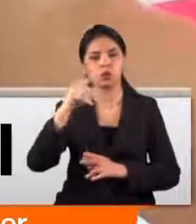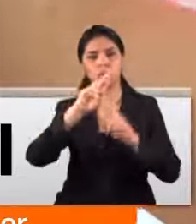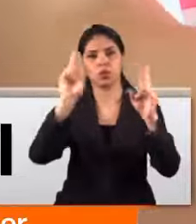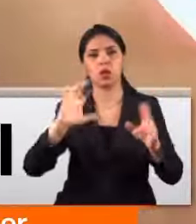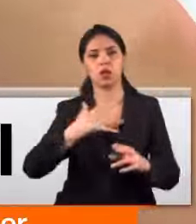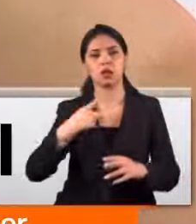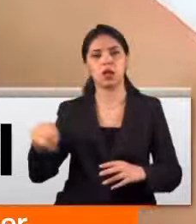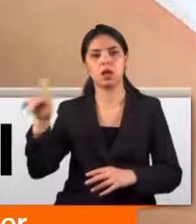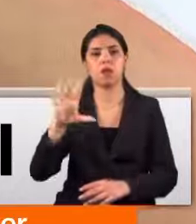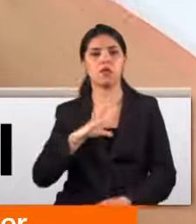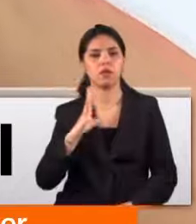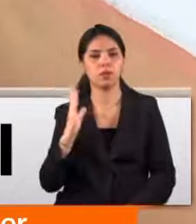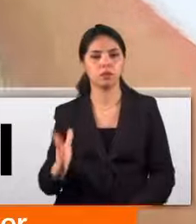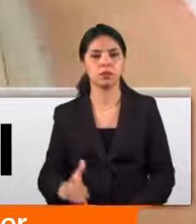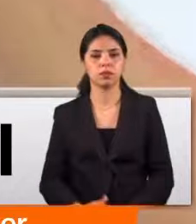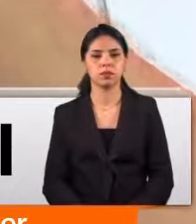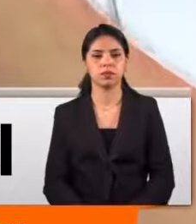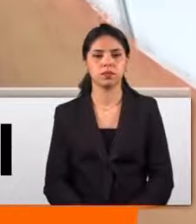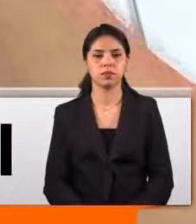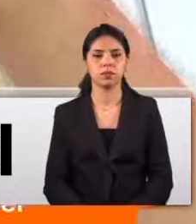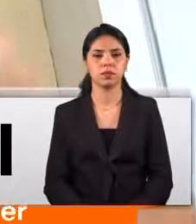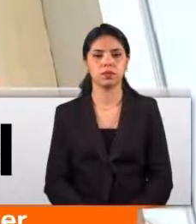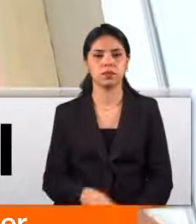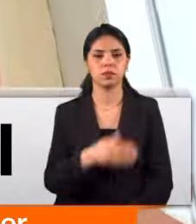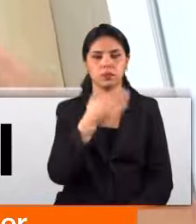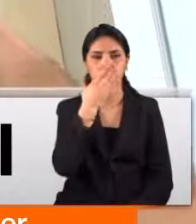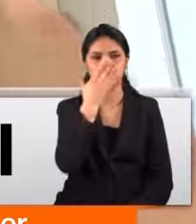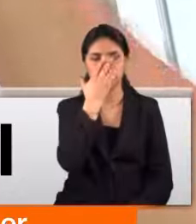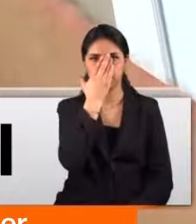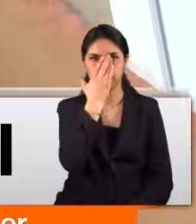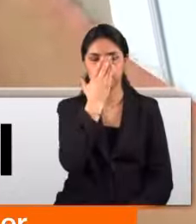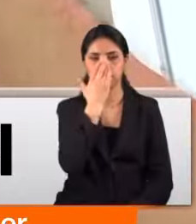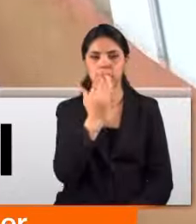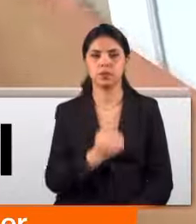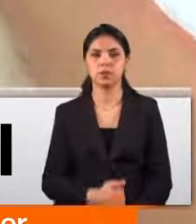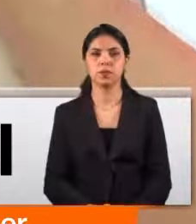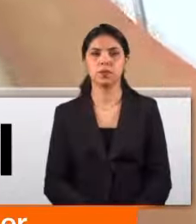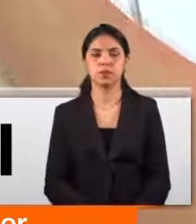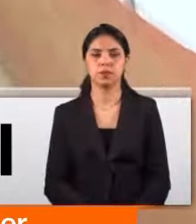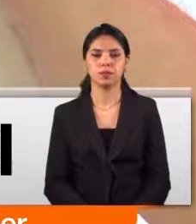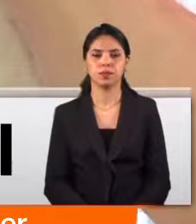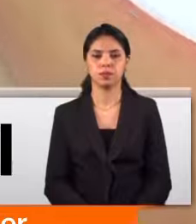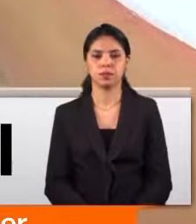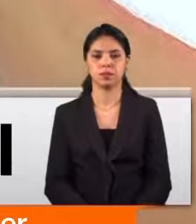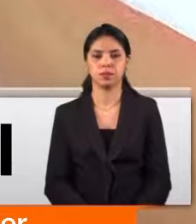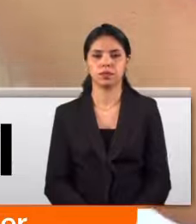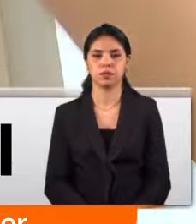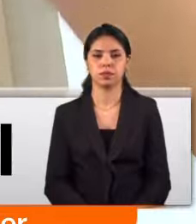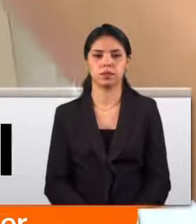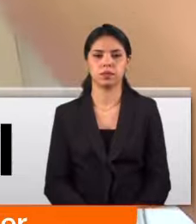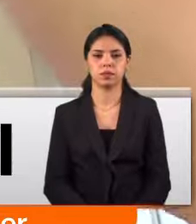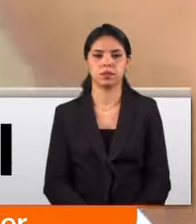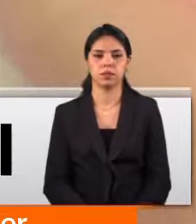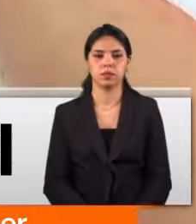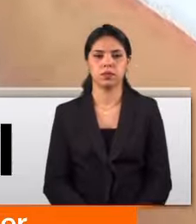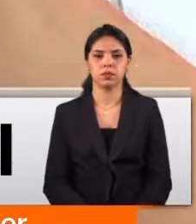var. 190 TL pilav üstü döner satıyoruz, yarım ekmek 100 TL satıyoruz ve şu an bu kebaplar Başka yerlerde 320 TL, şu pilav